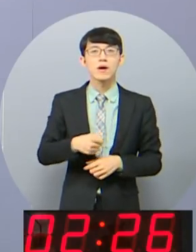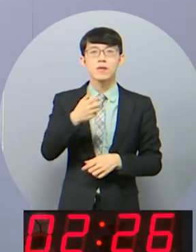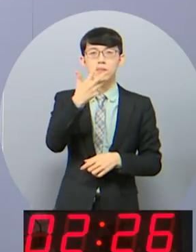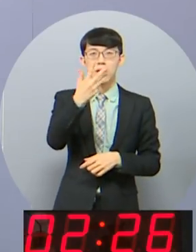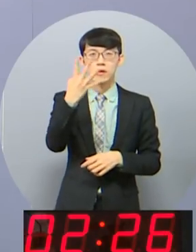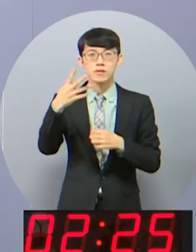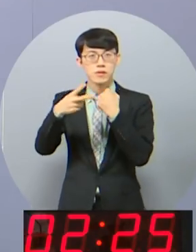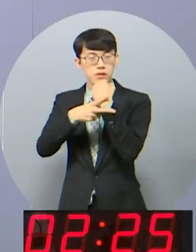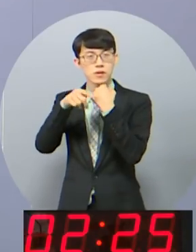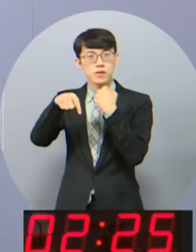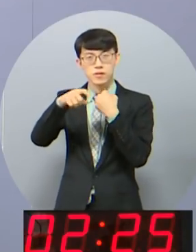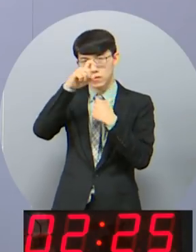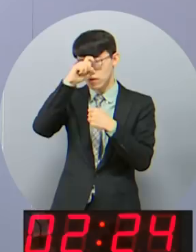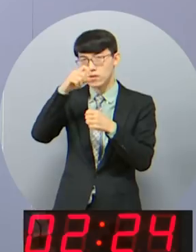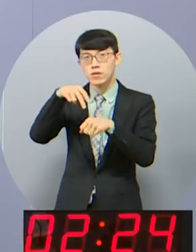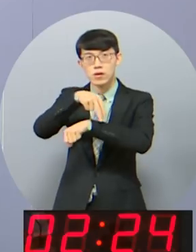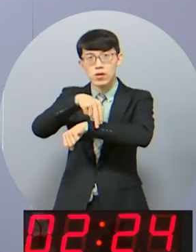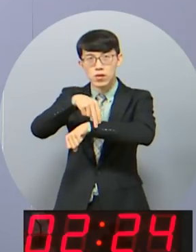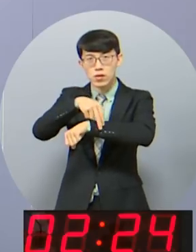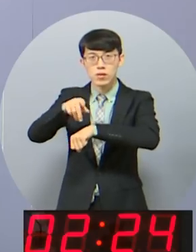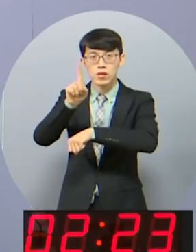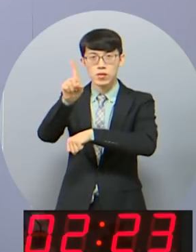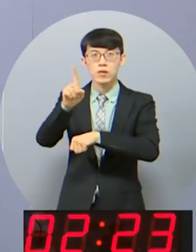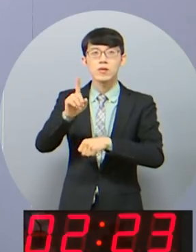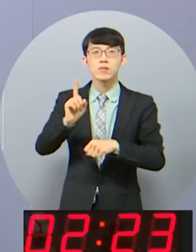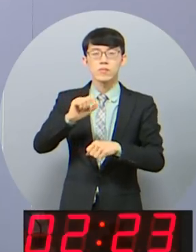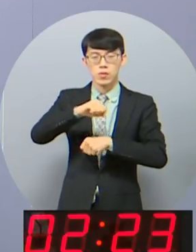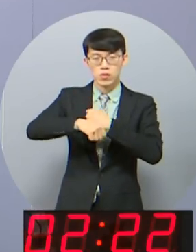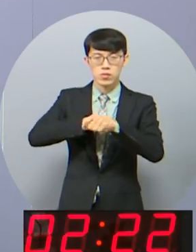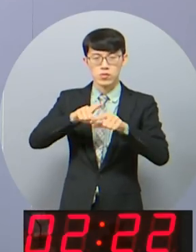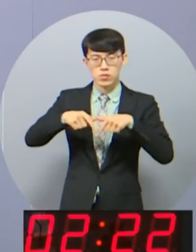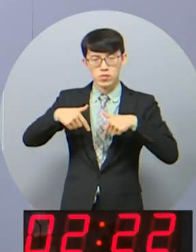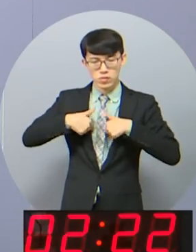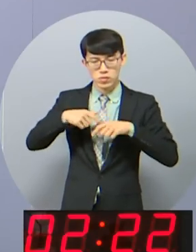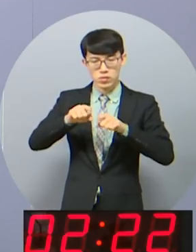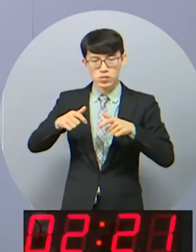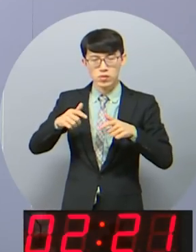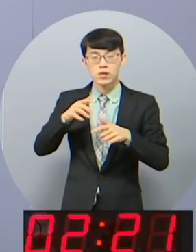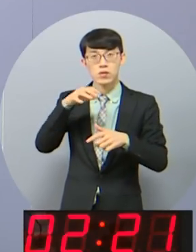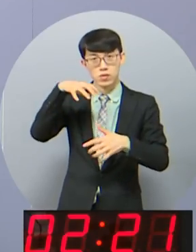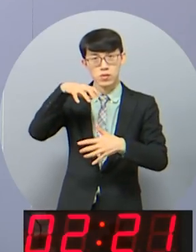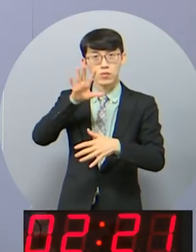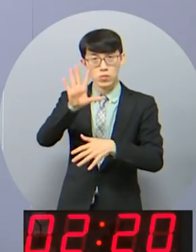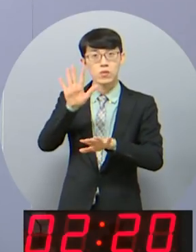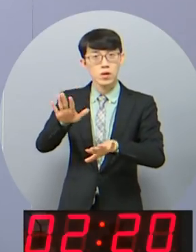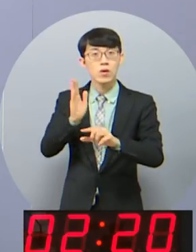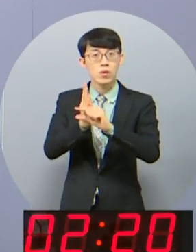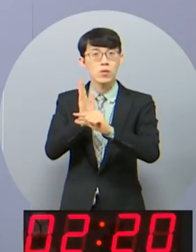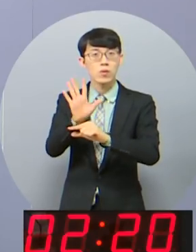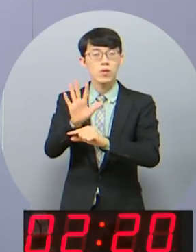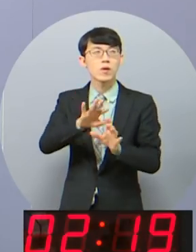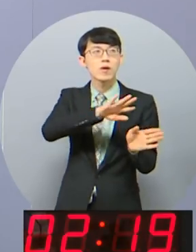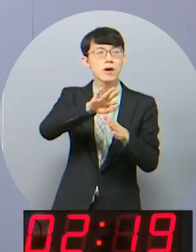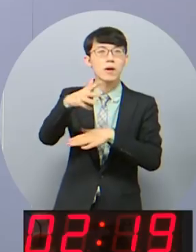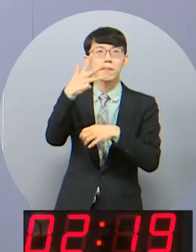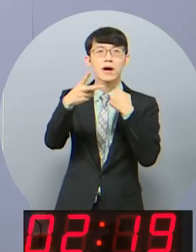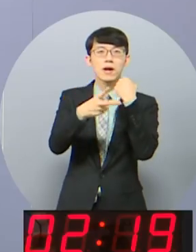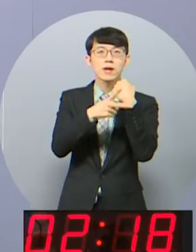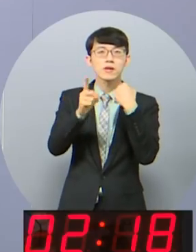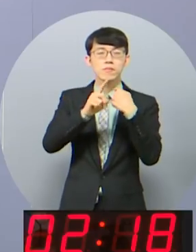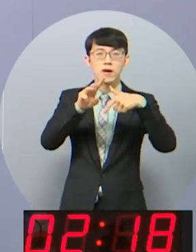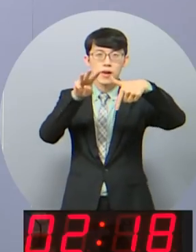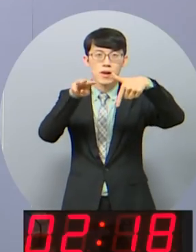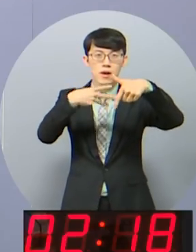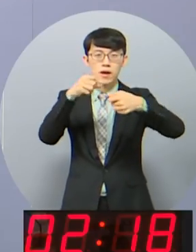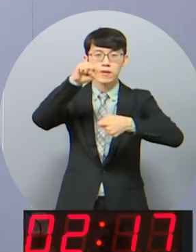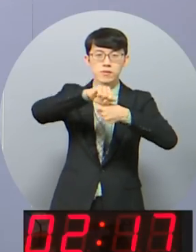要计划一个，在这个多功能的活动中心，啊，搁万里廖长兵边啊，迄个广场，即